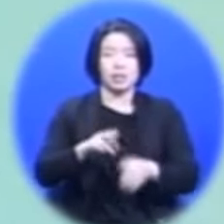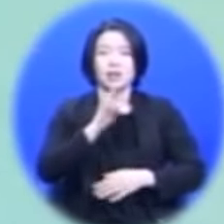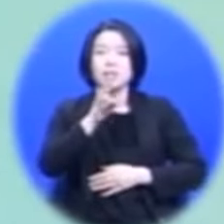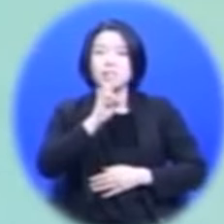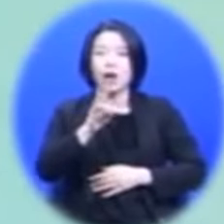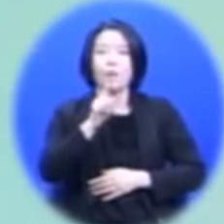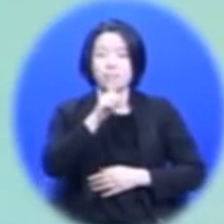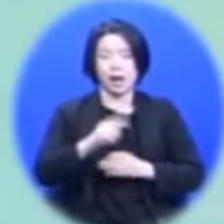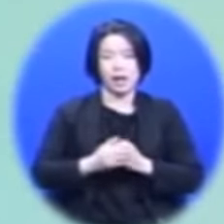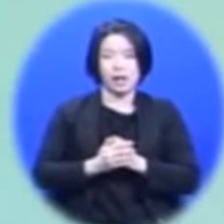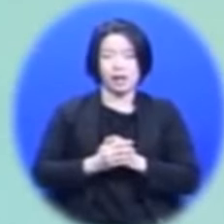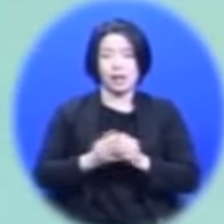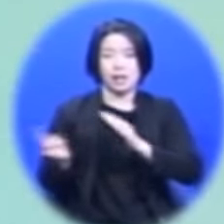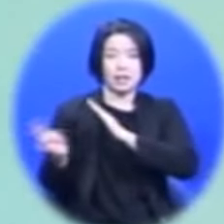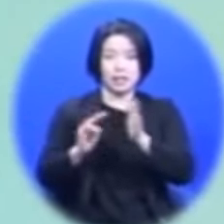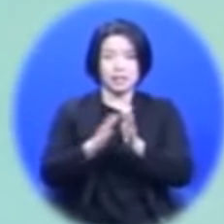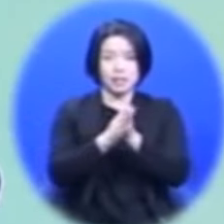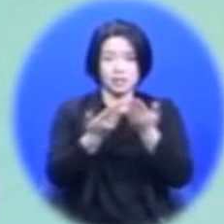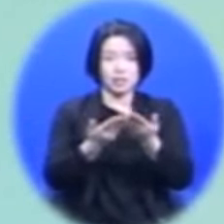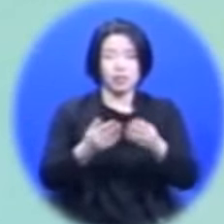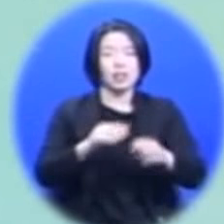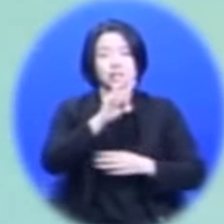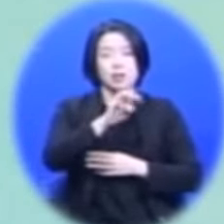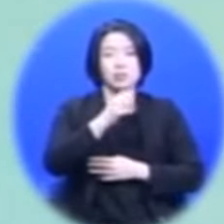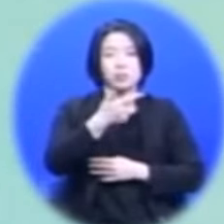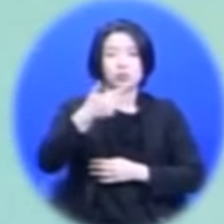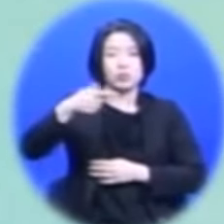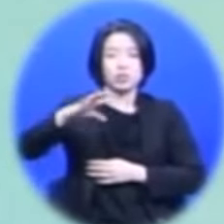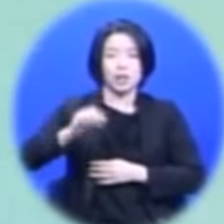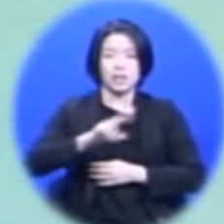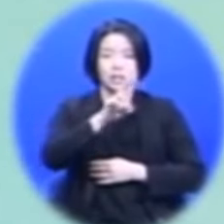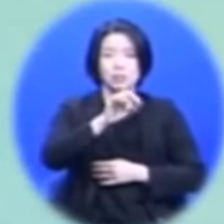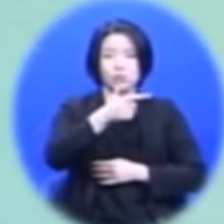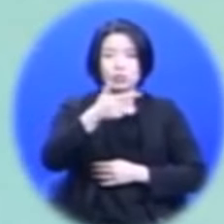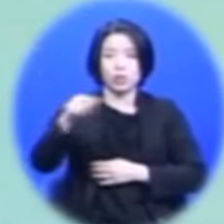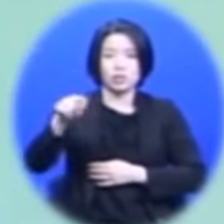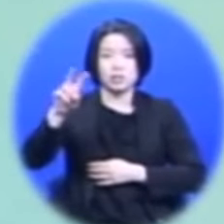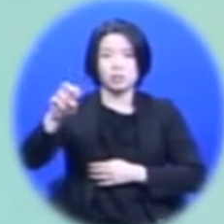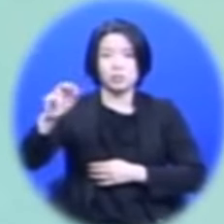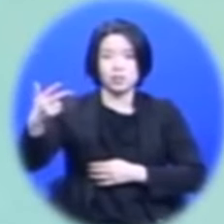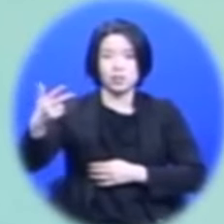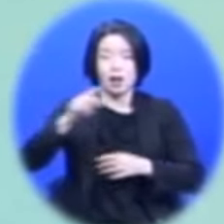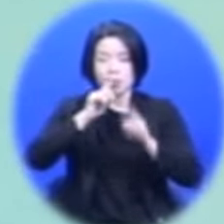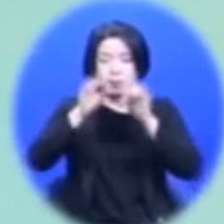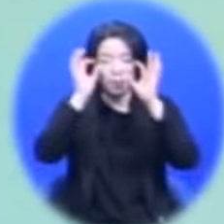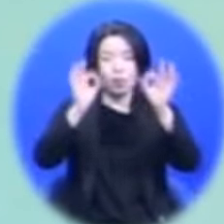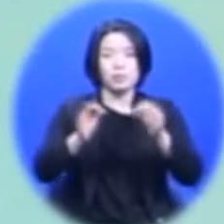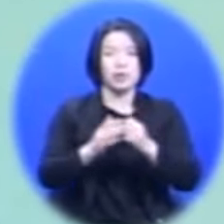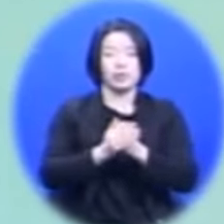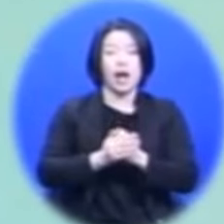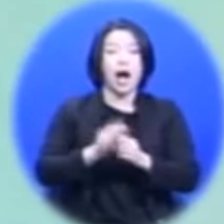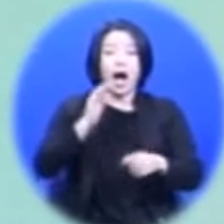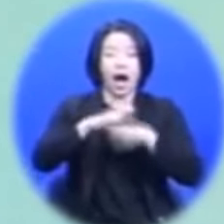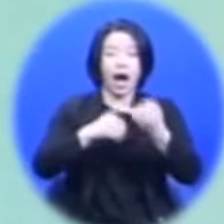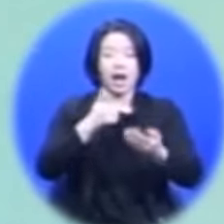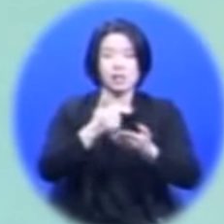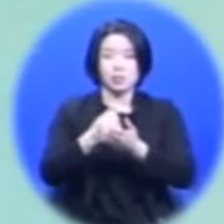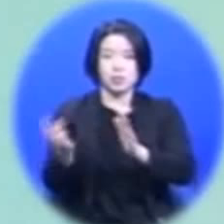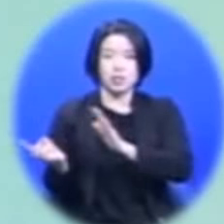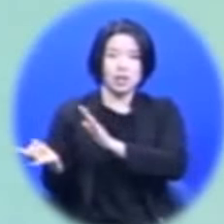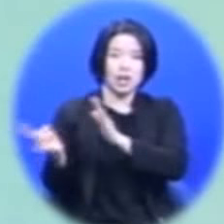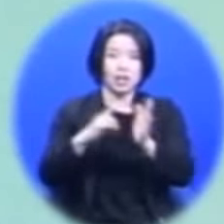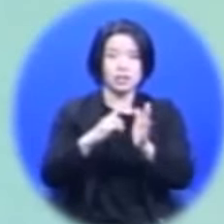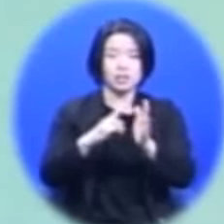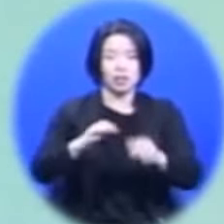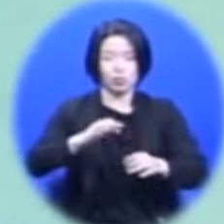하셨어요. 에스겔서 36장 26절에서 27절 말씀해 보면 하나님이 에스겔에게 놀라운